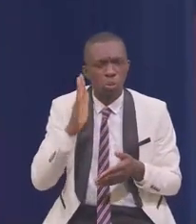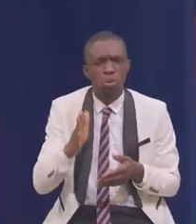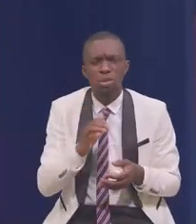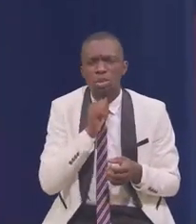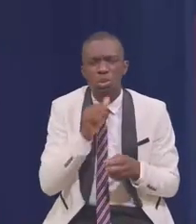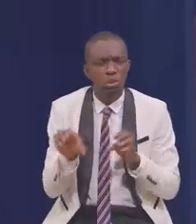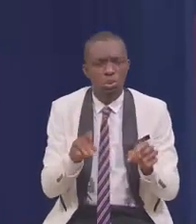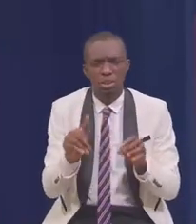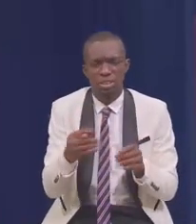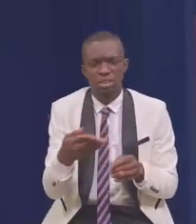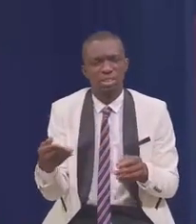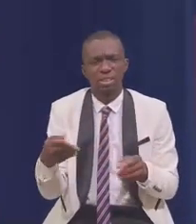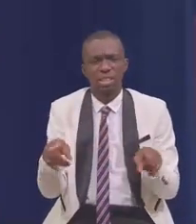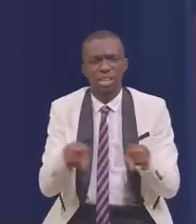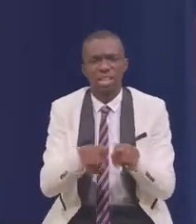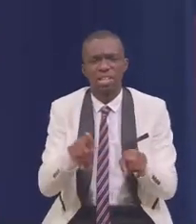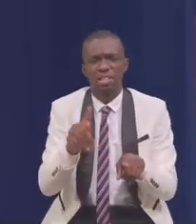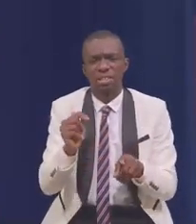à